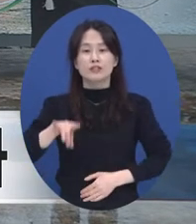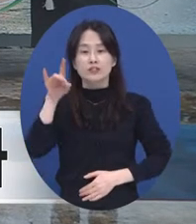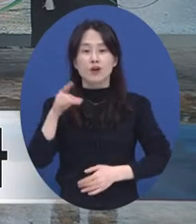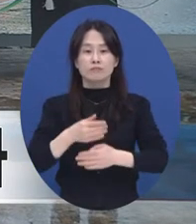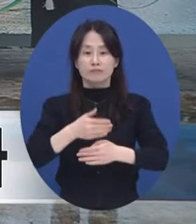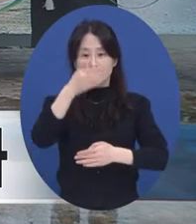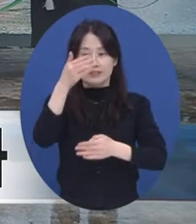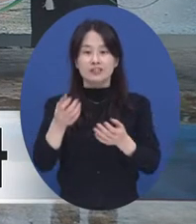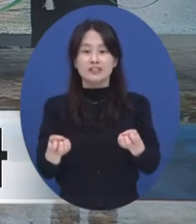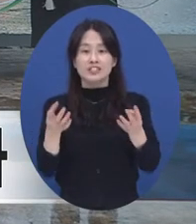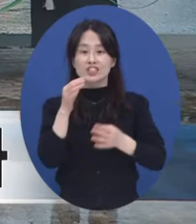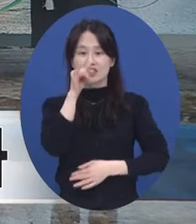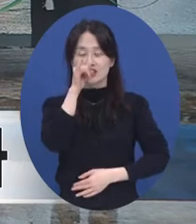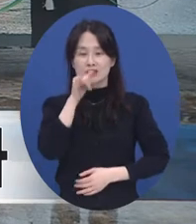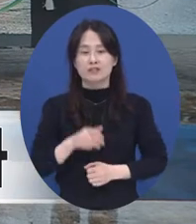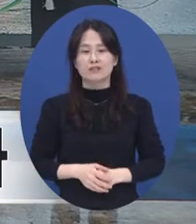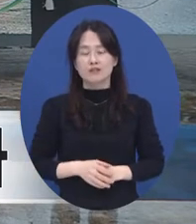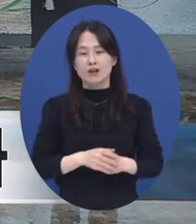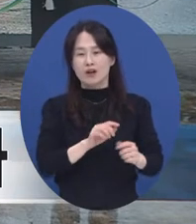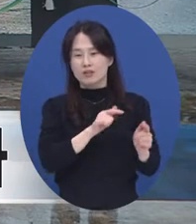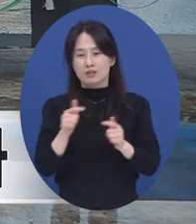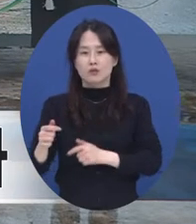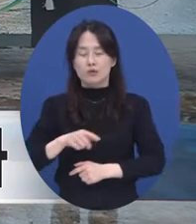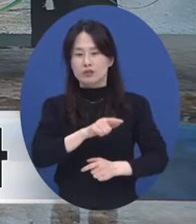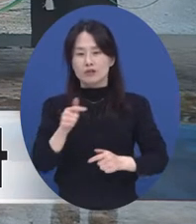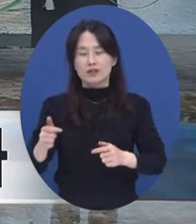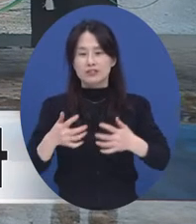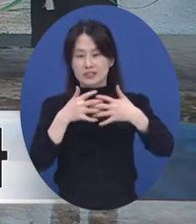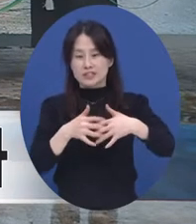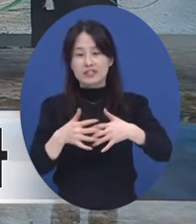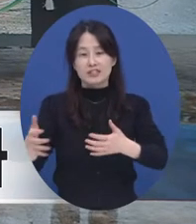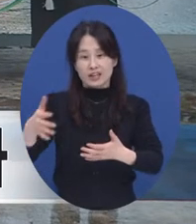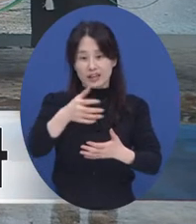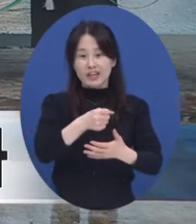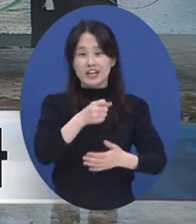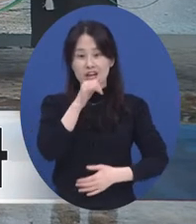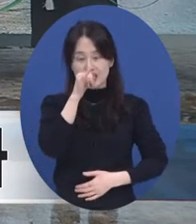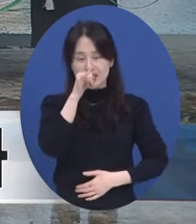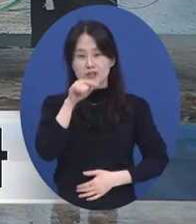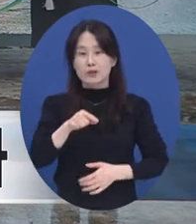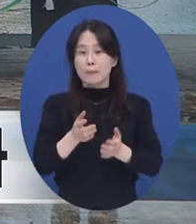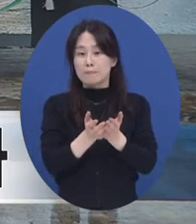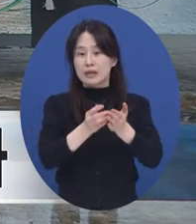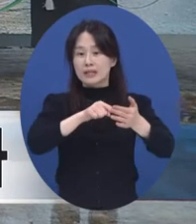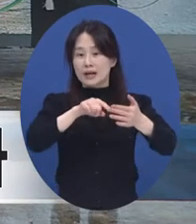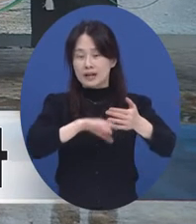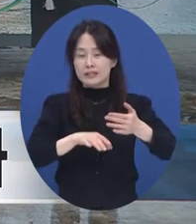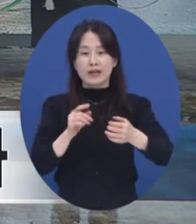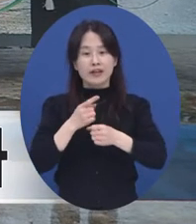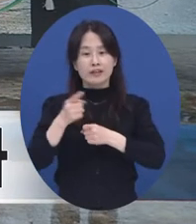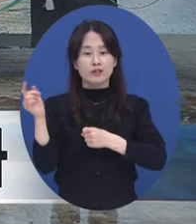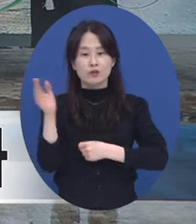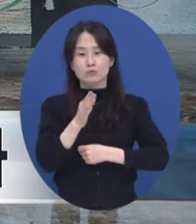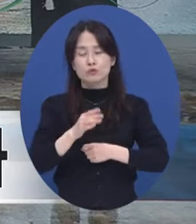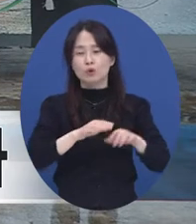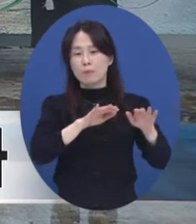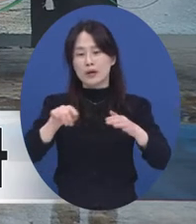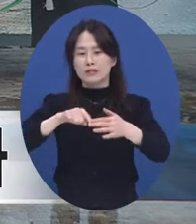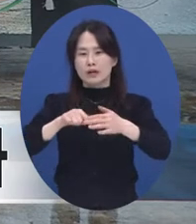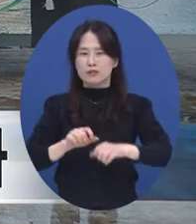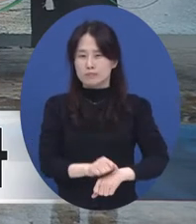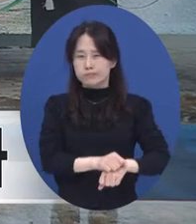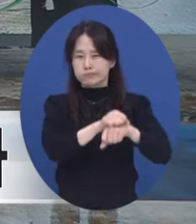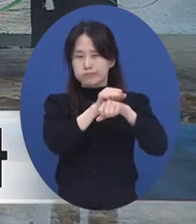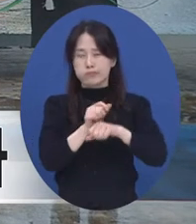열렸습니다 해양쓰레기 수거 장비가 탑재된 경기청 정보는 내년부터 경기도 연안과 수중에 친 적도 있는